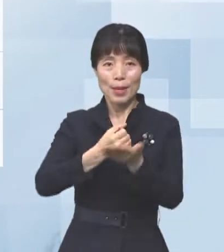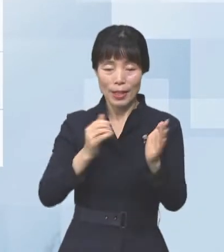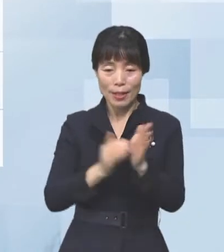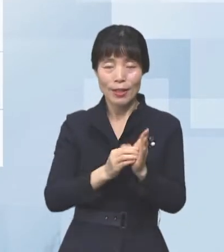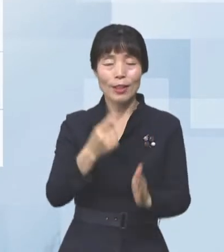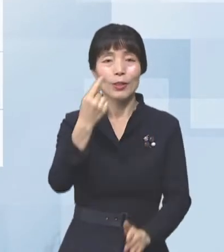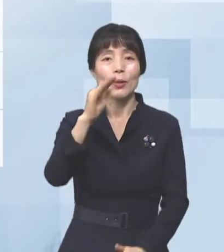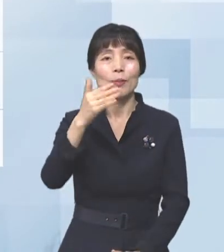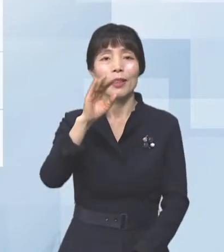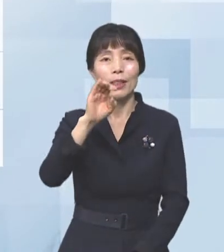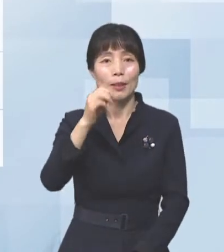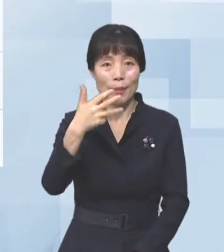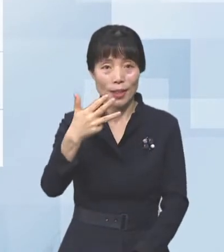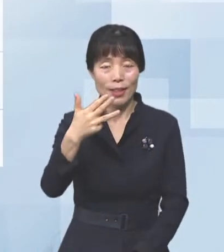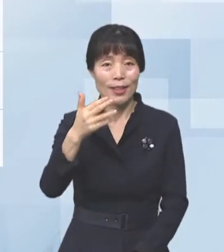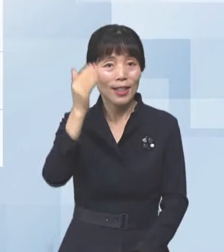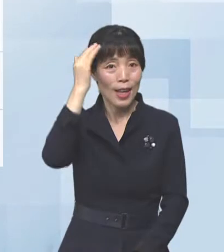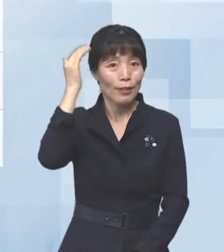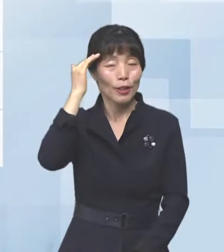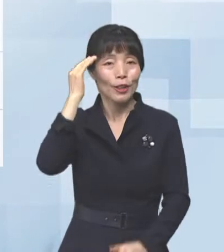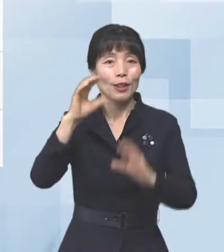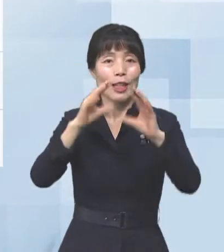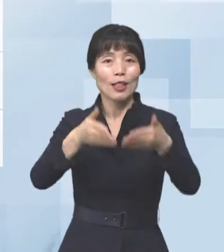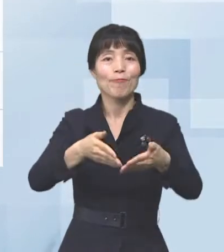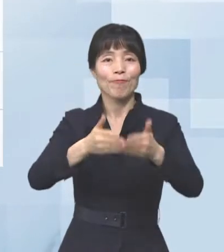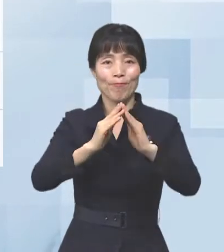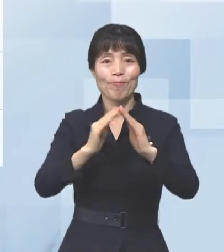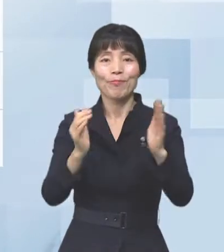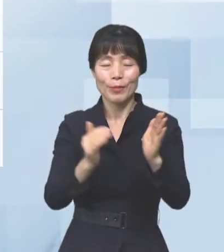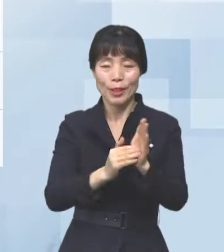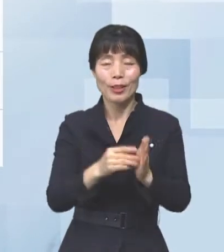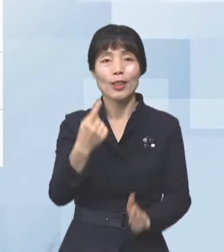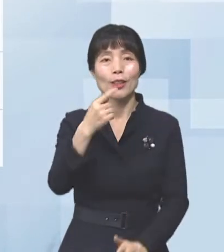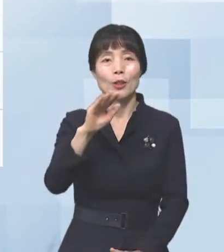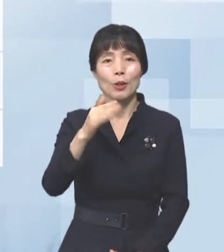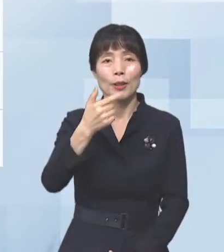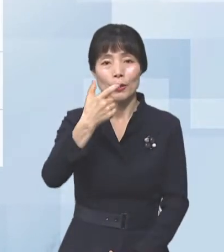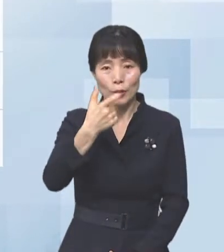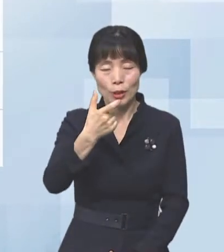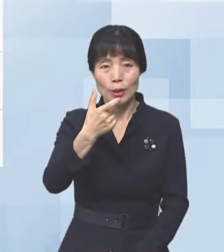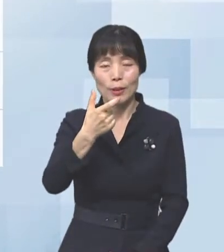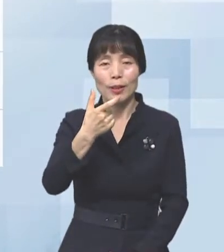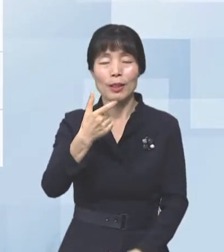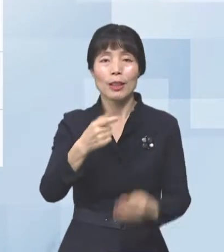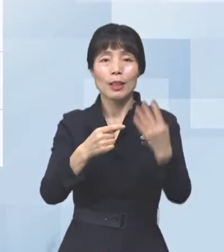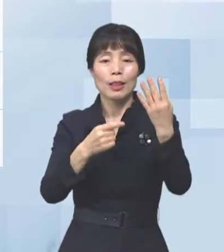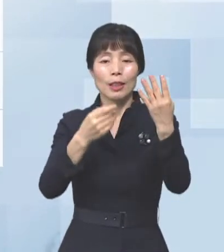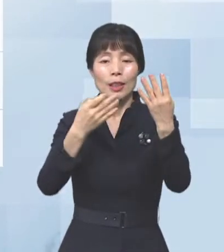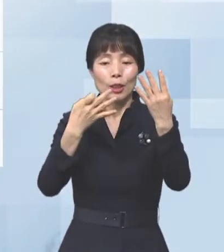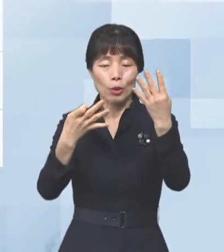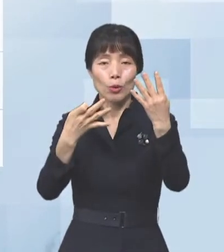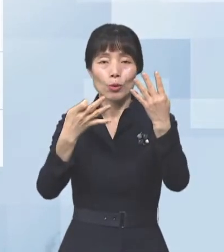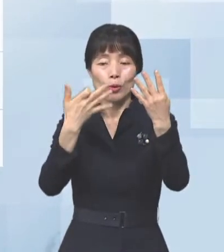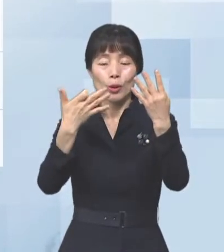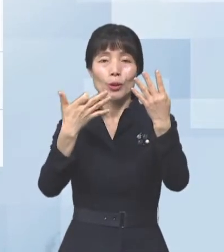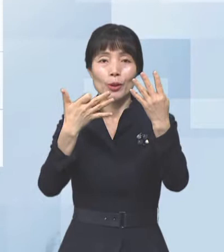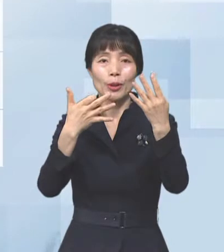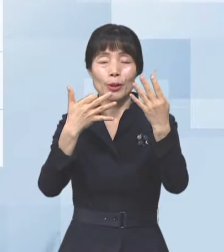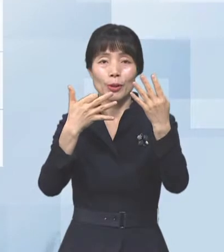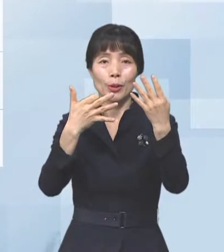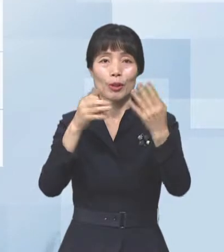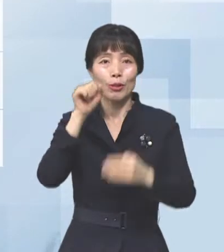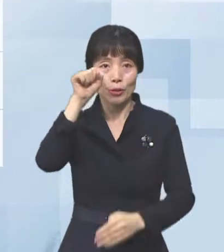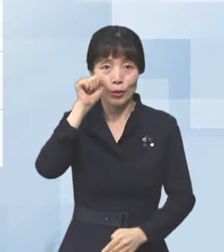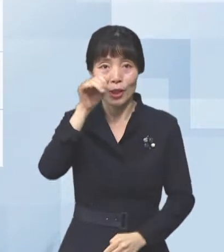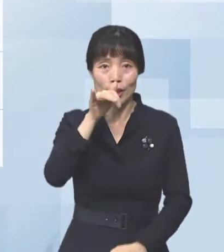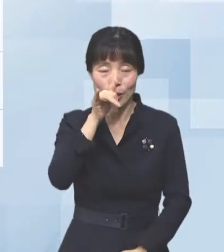1948년에는 대한민국 정부가 수립됐습니다. 또 1960년에는 4.19 의거가 일어났고,